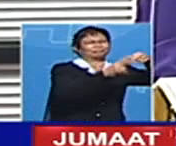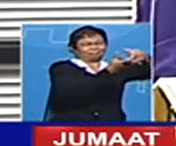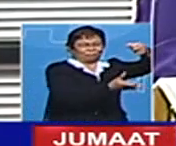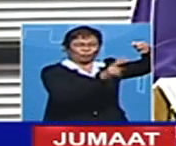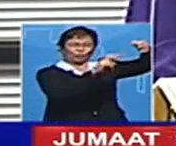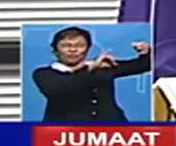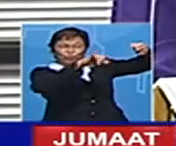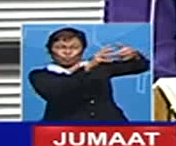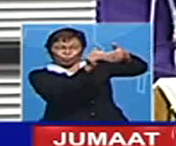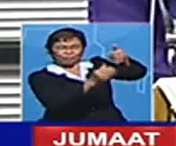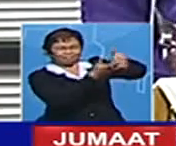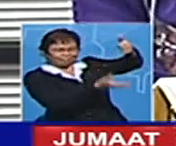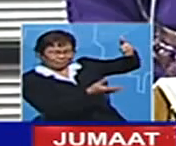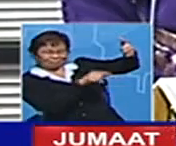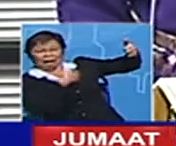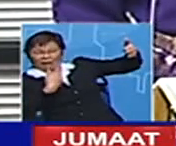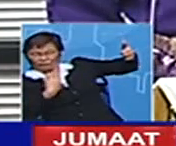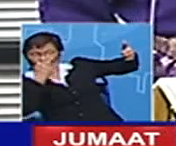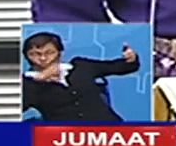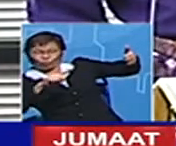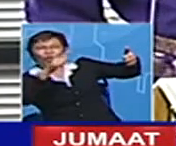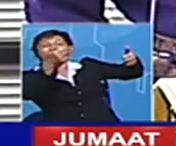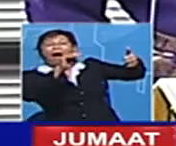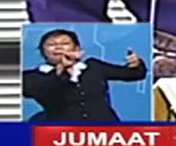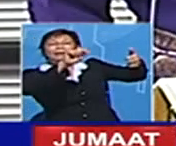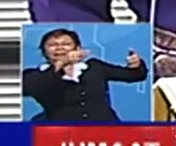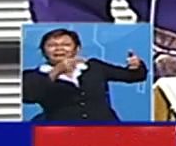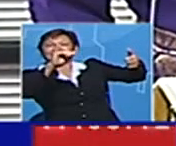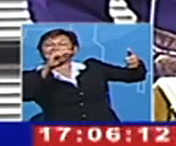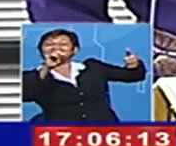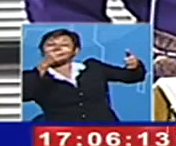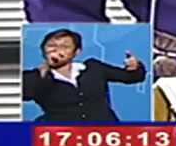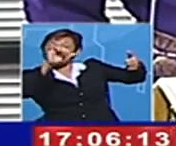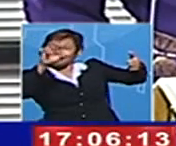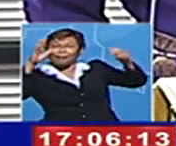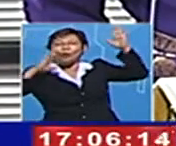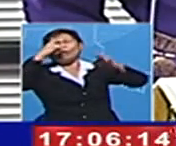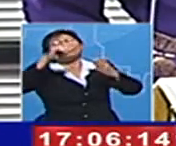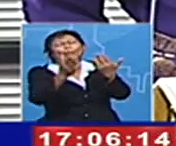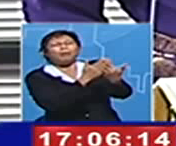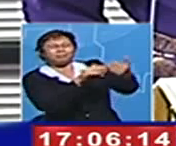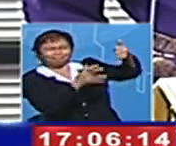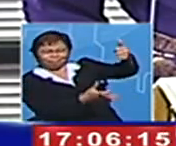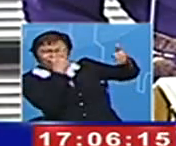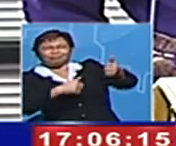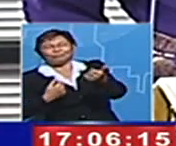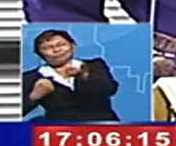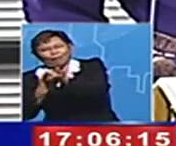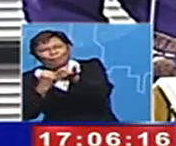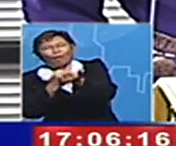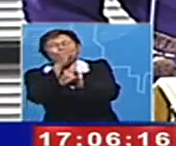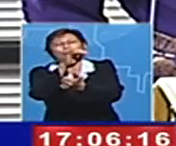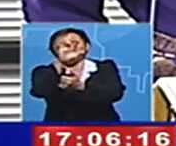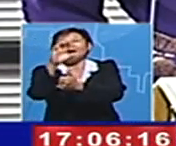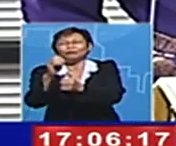juta Pada dana sedia ada untuk amanah ikhtiar Malaysia bagi kemudahan pembiayaan mikro